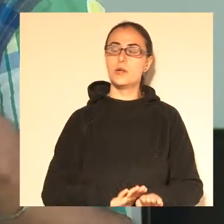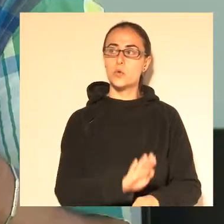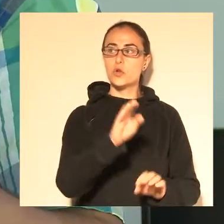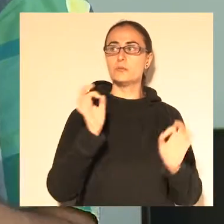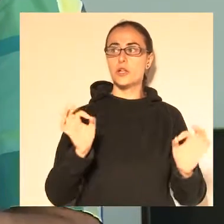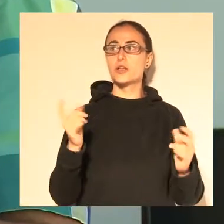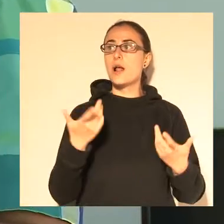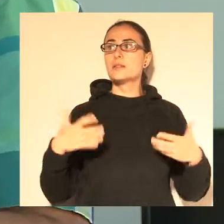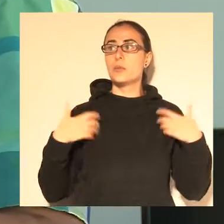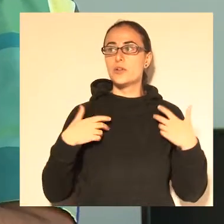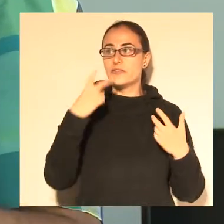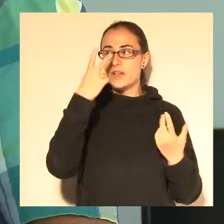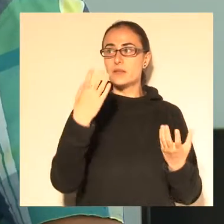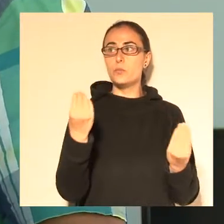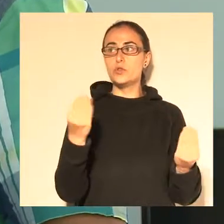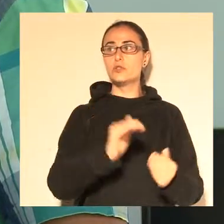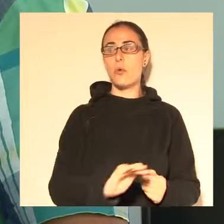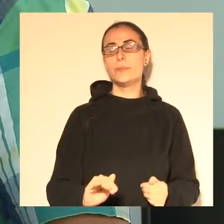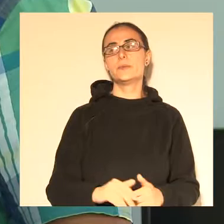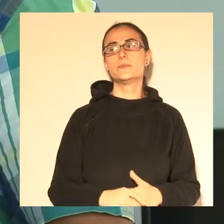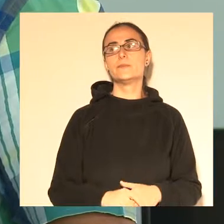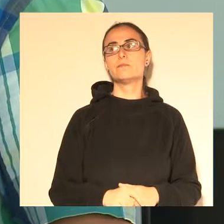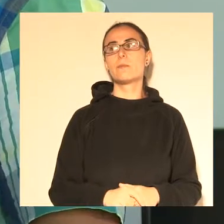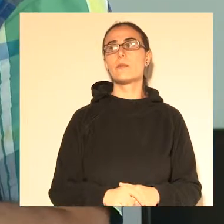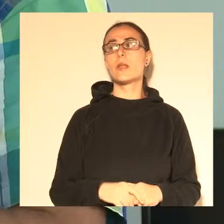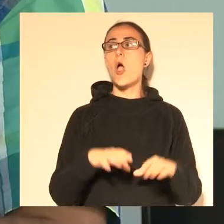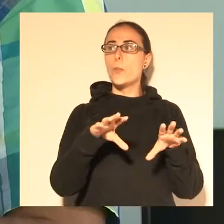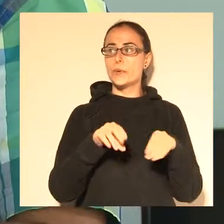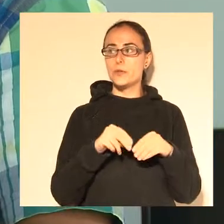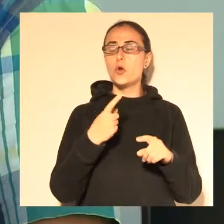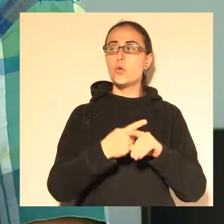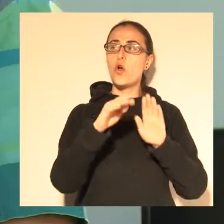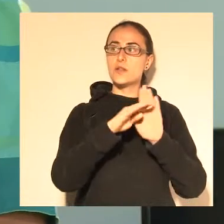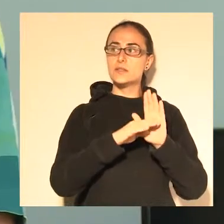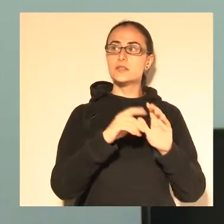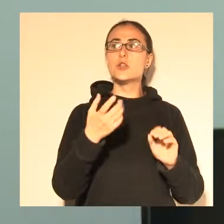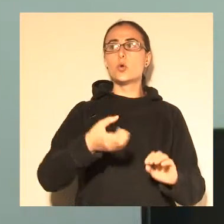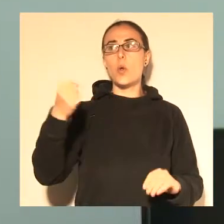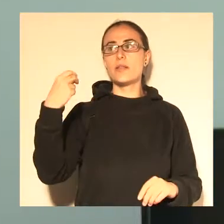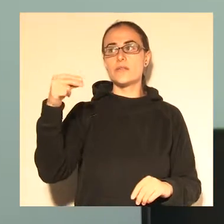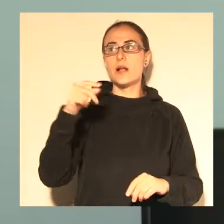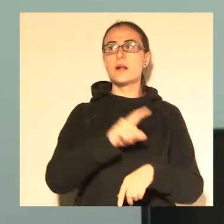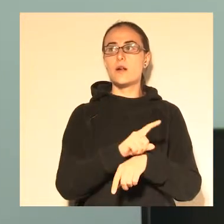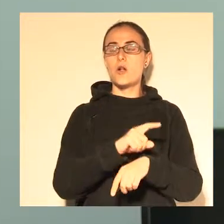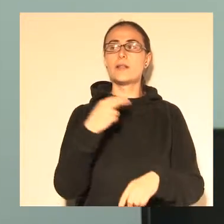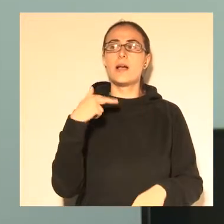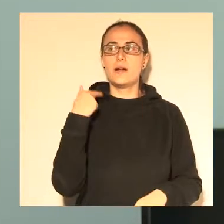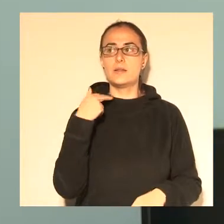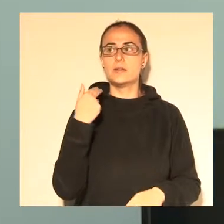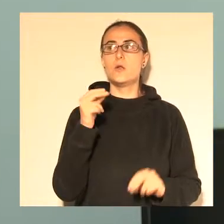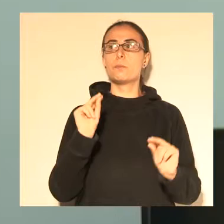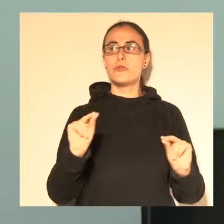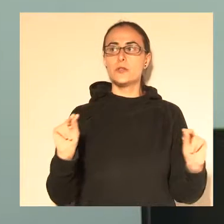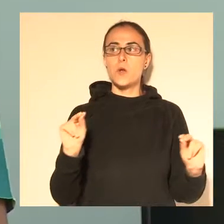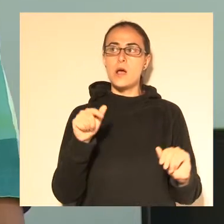bucură tremură când vede căței și copii au primit o Cu condiția ca s o scoatem afară Când e ora de engleză că